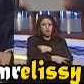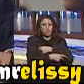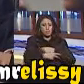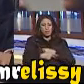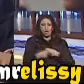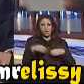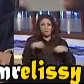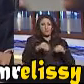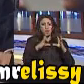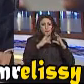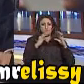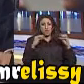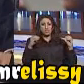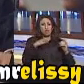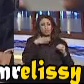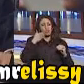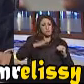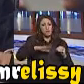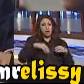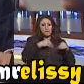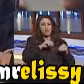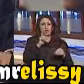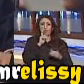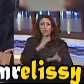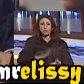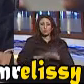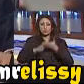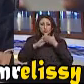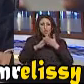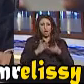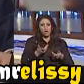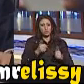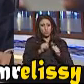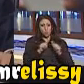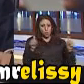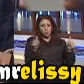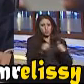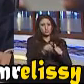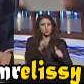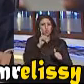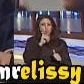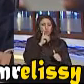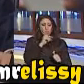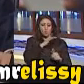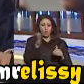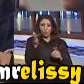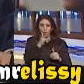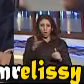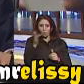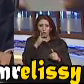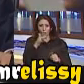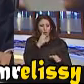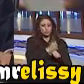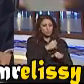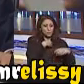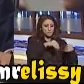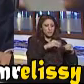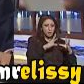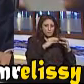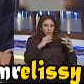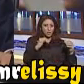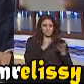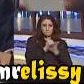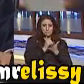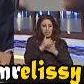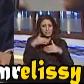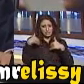ضحية المجتمع، طفل يعني بيرعى أسرته، أمه وأخواته، يعني بيشقى عليهم، ترك